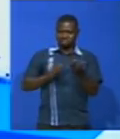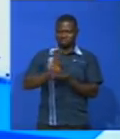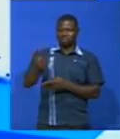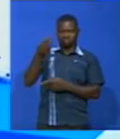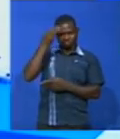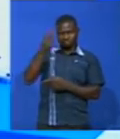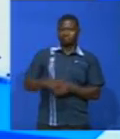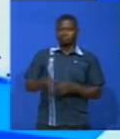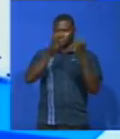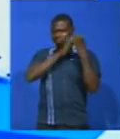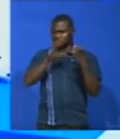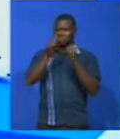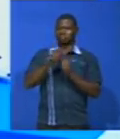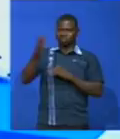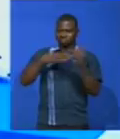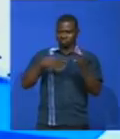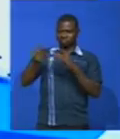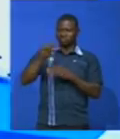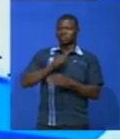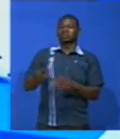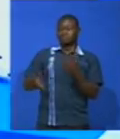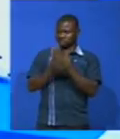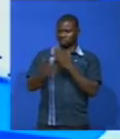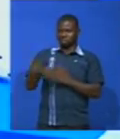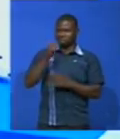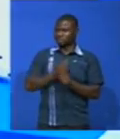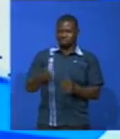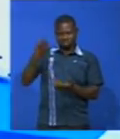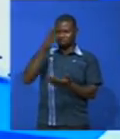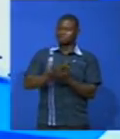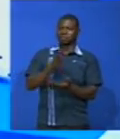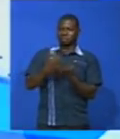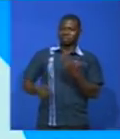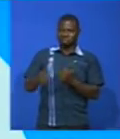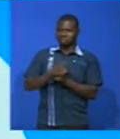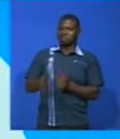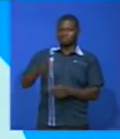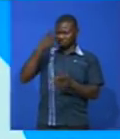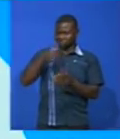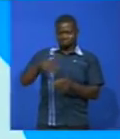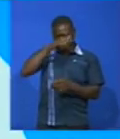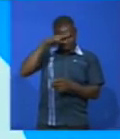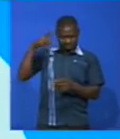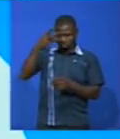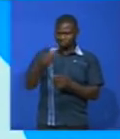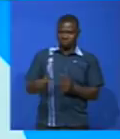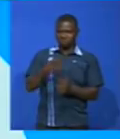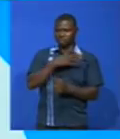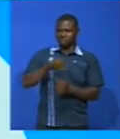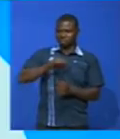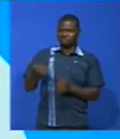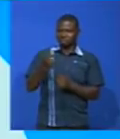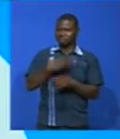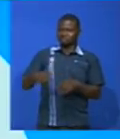suivant une technique qualifiée de mix qui allie le béton à des matériaux en acier préfabriqué devrait fluidifier